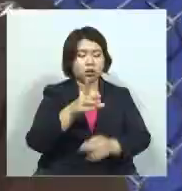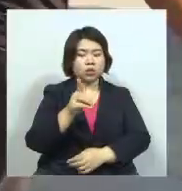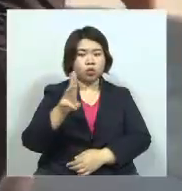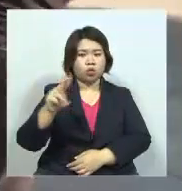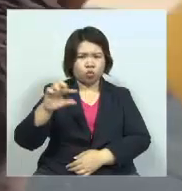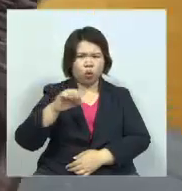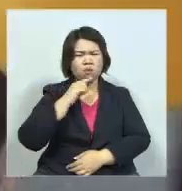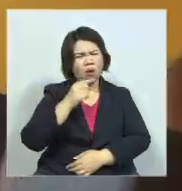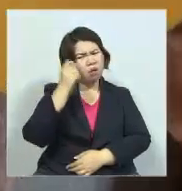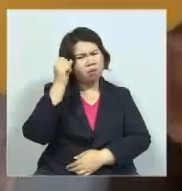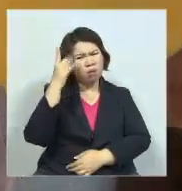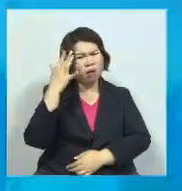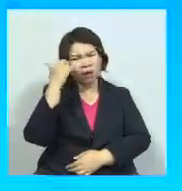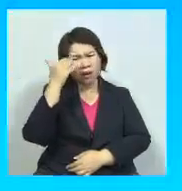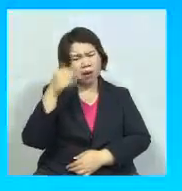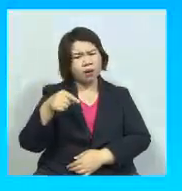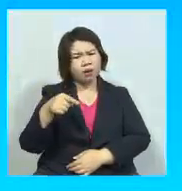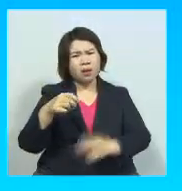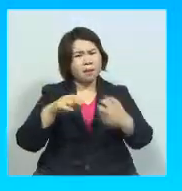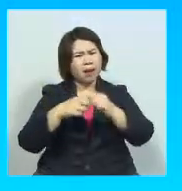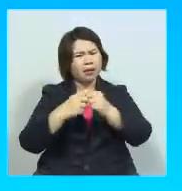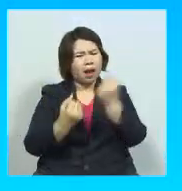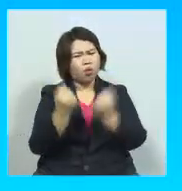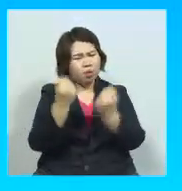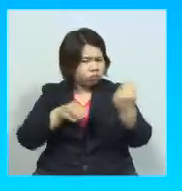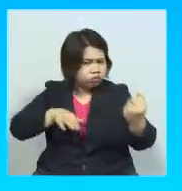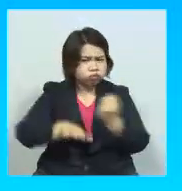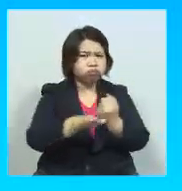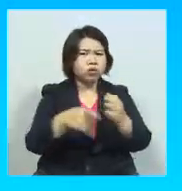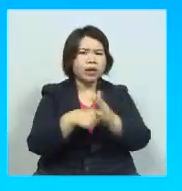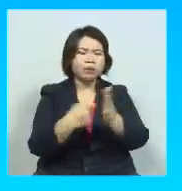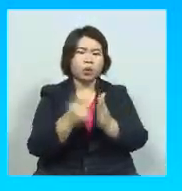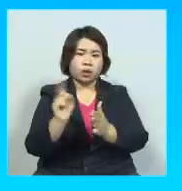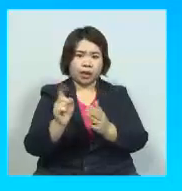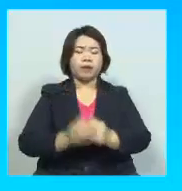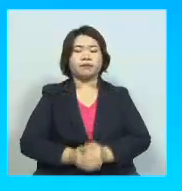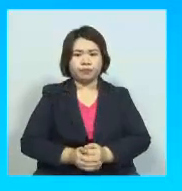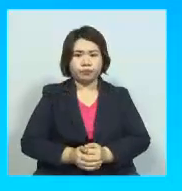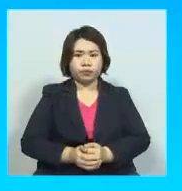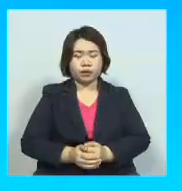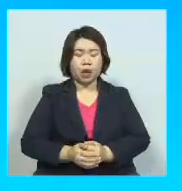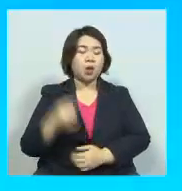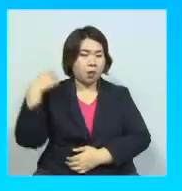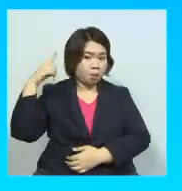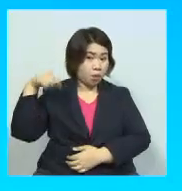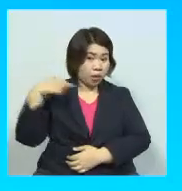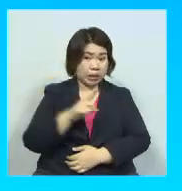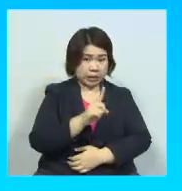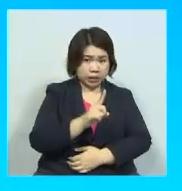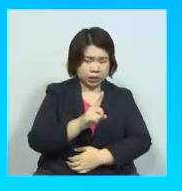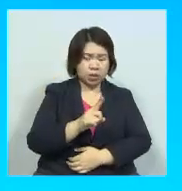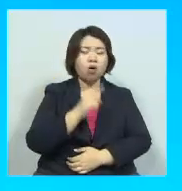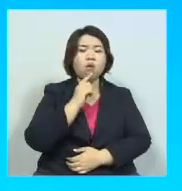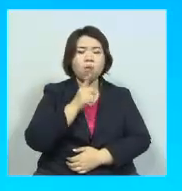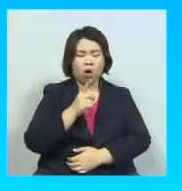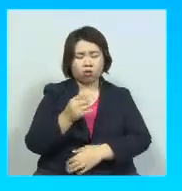อกว่าไม่เข้าใจว่าทำไมรถเบนซ์ถึงขับมาด้วยความเร็วขนาดนั้นค่ะอีกคนนึงคือนางสาวพานุชนาถคามากลาง